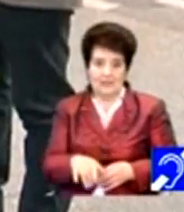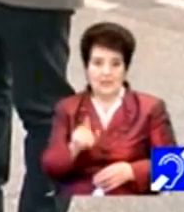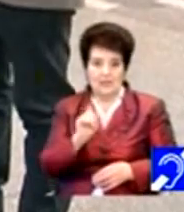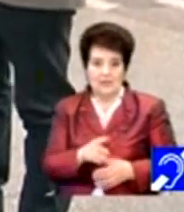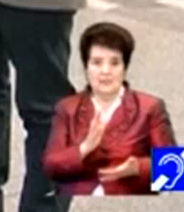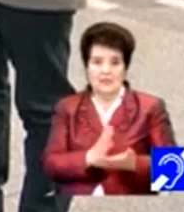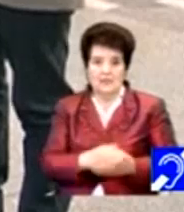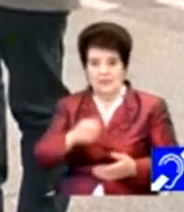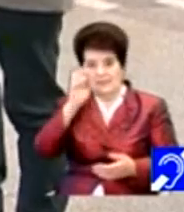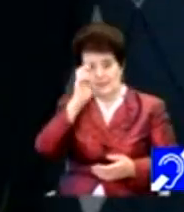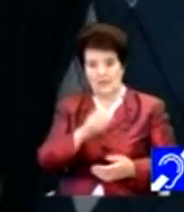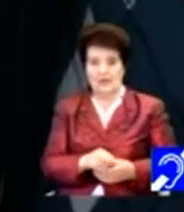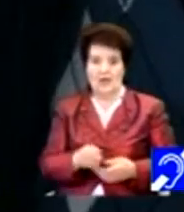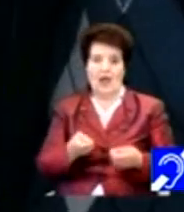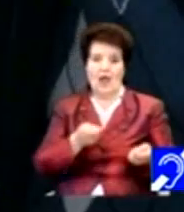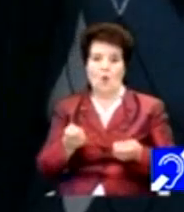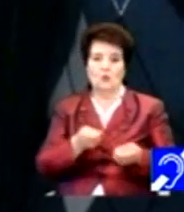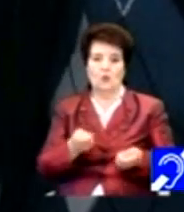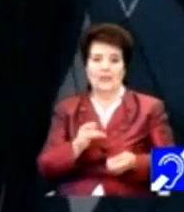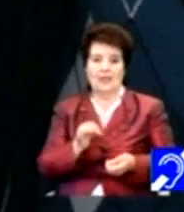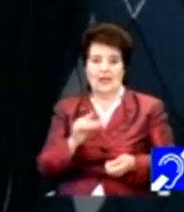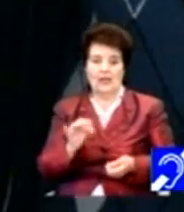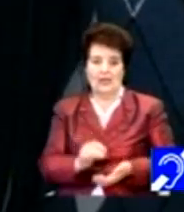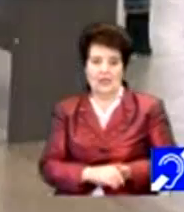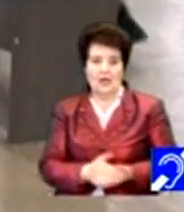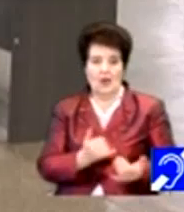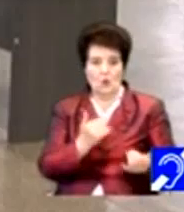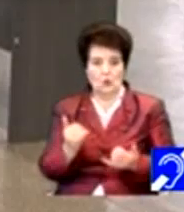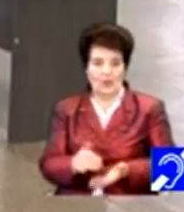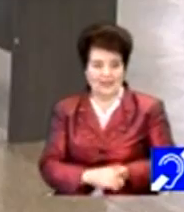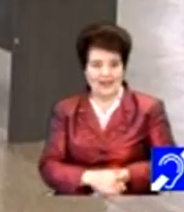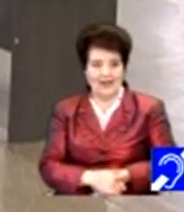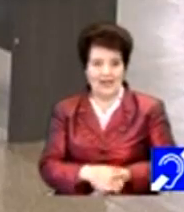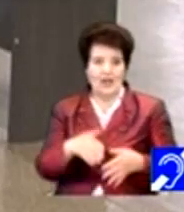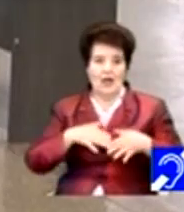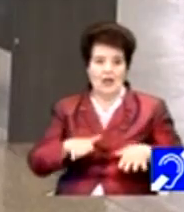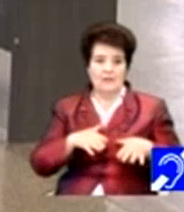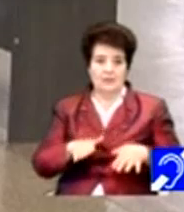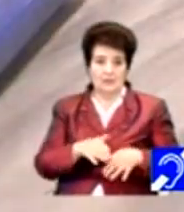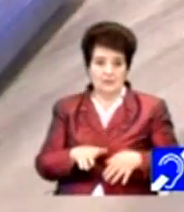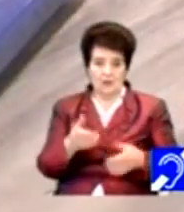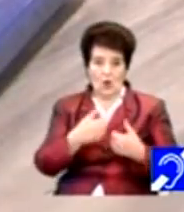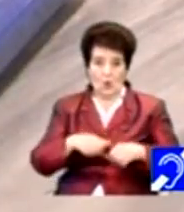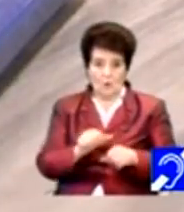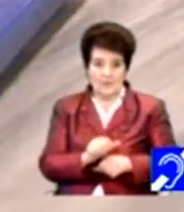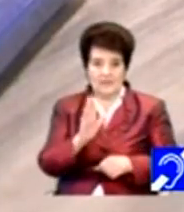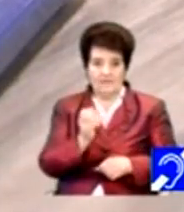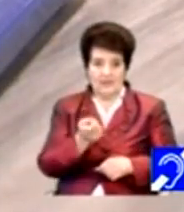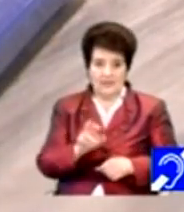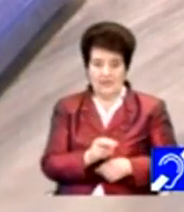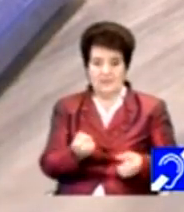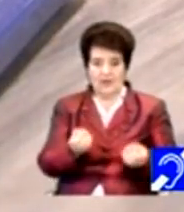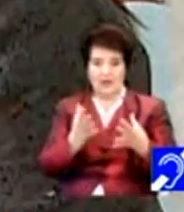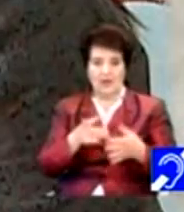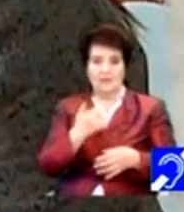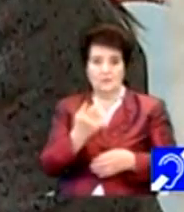decât există în țările autoritare, spun ei. Și scopul nu există nici măcar în Kazahstan sau Federația Rusă. Comisia de la Veneția, în mod clar,